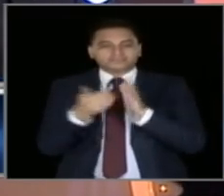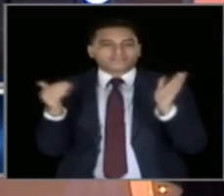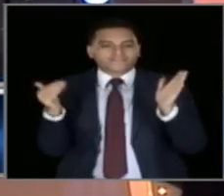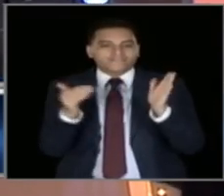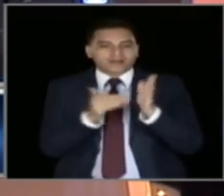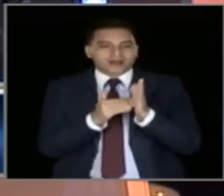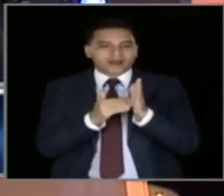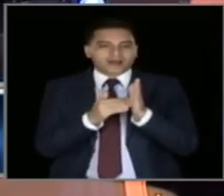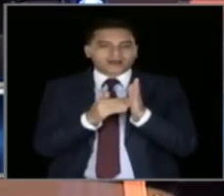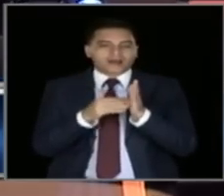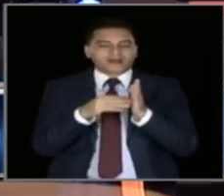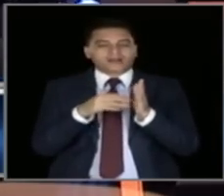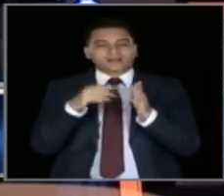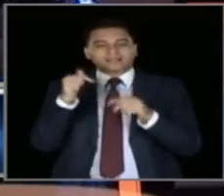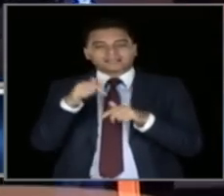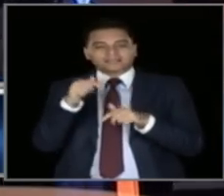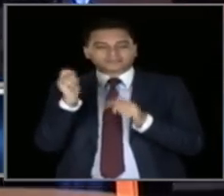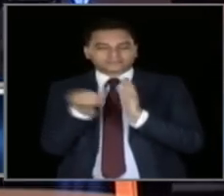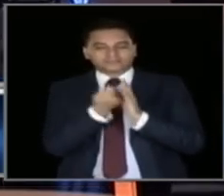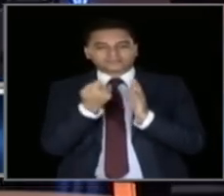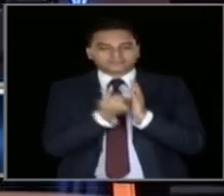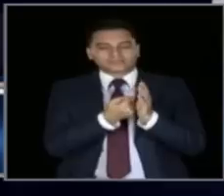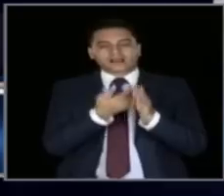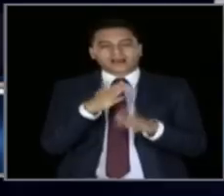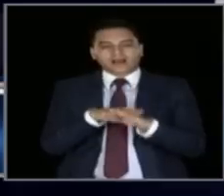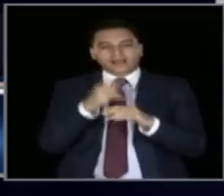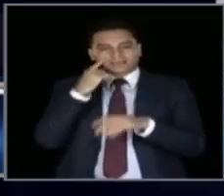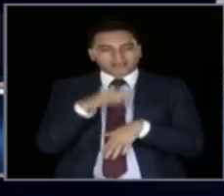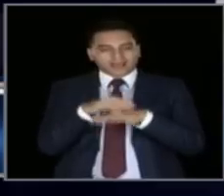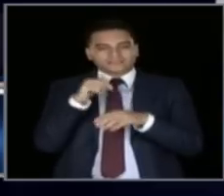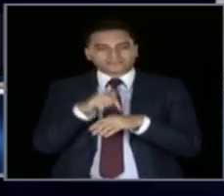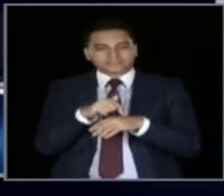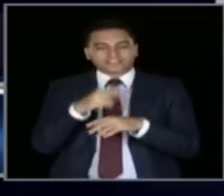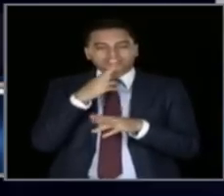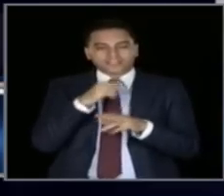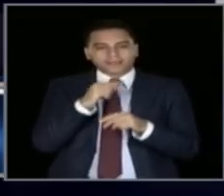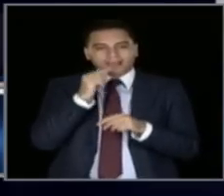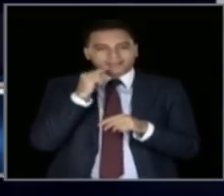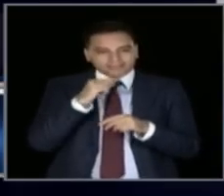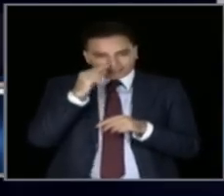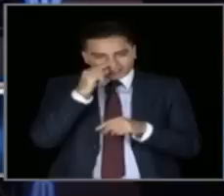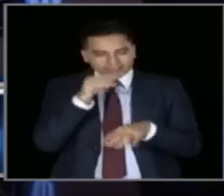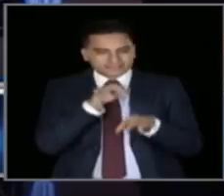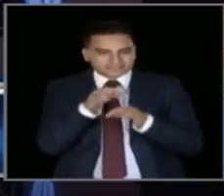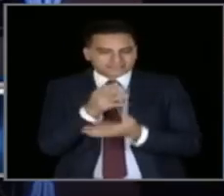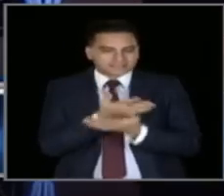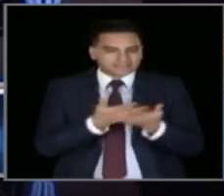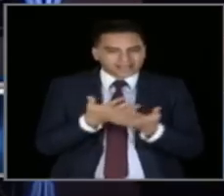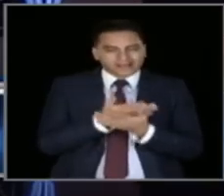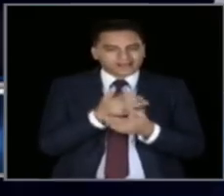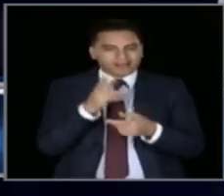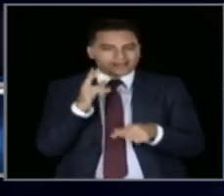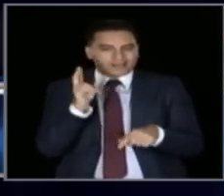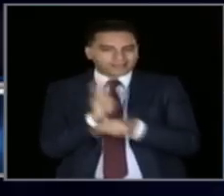واستغلال الدين والسياسة في تخدير الناس. مؤمن مصطفى. إجابتك. محمد المنسي